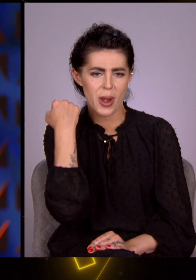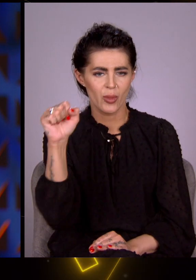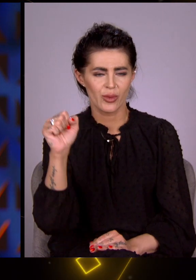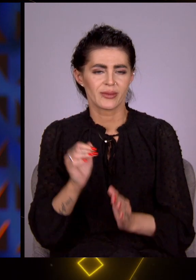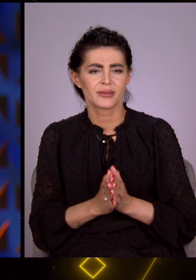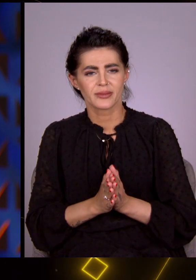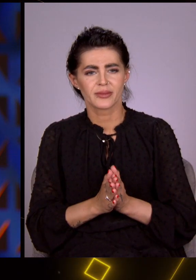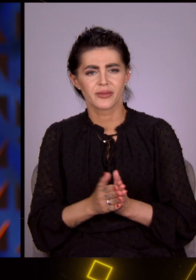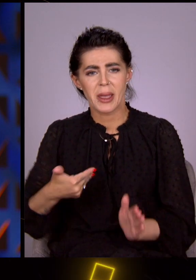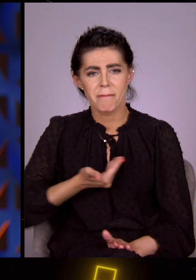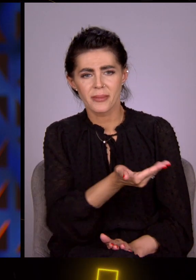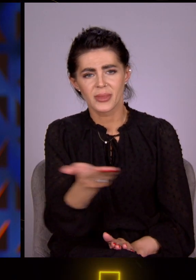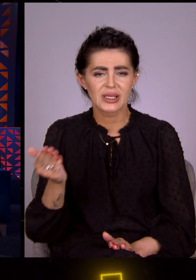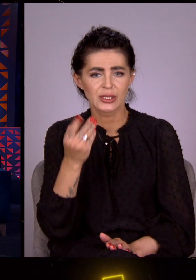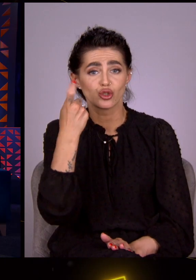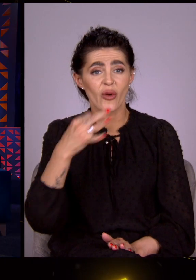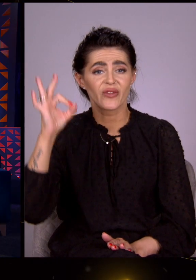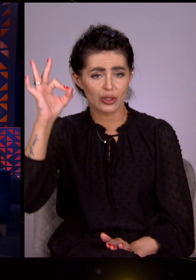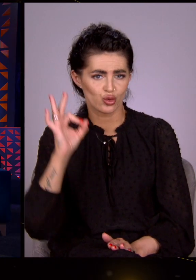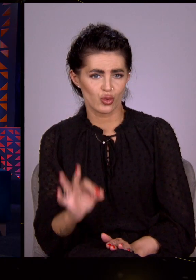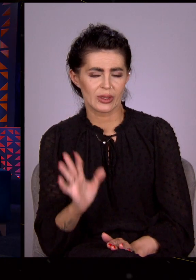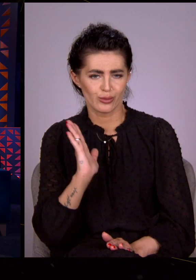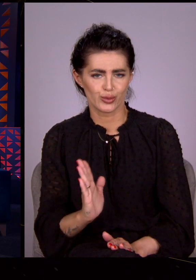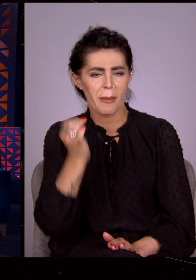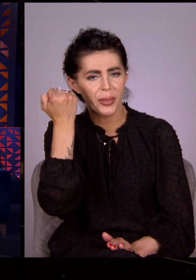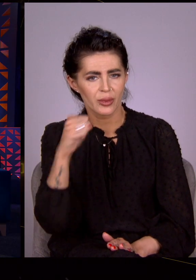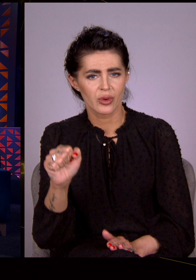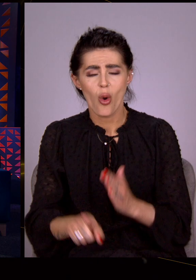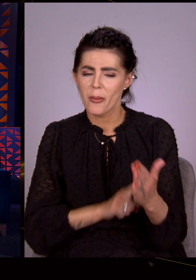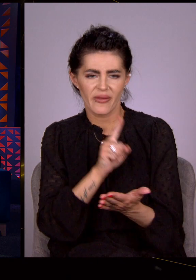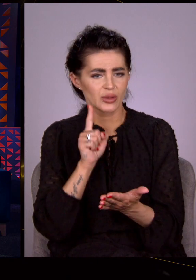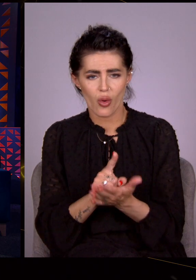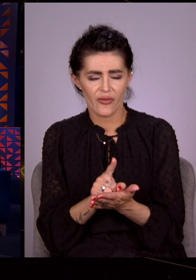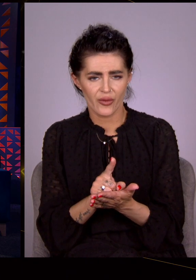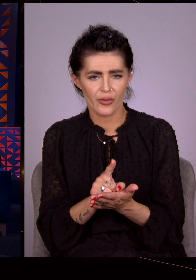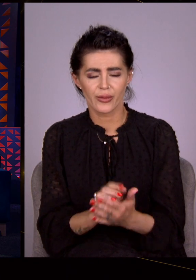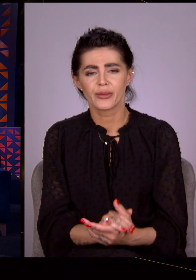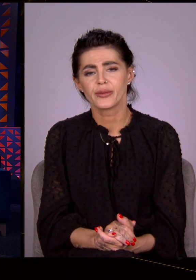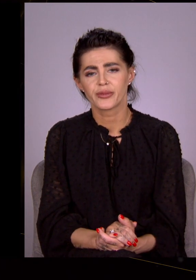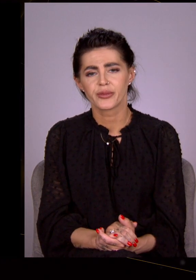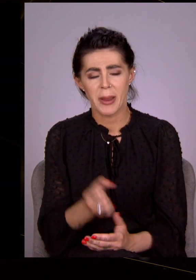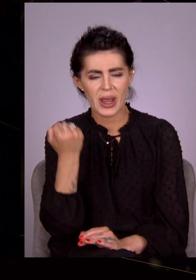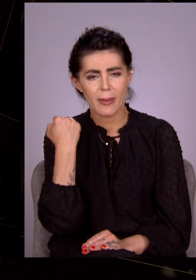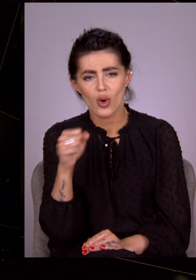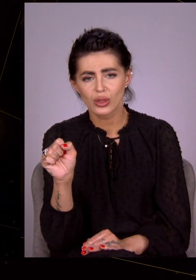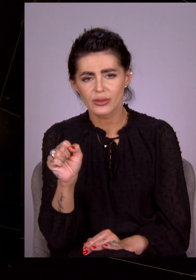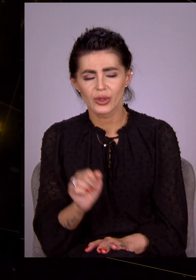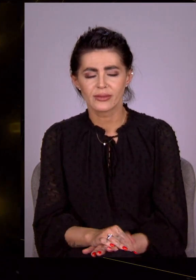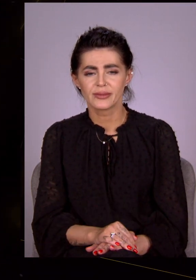ми 100% переможемо. Обов'язково. Обов'язково переможемо.